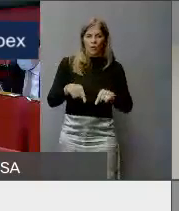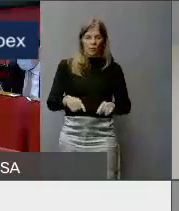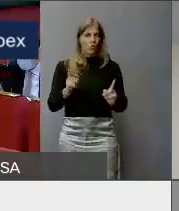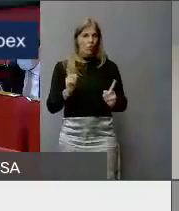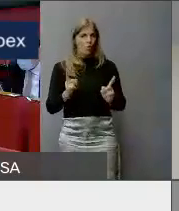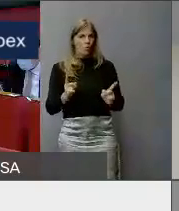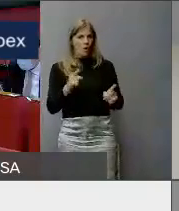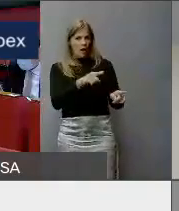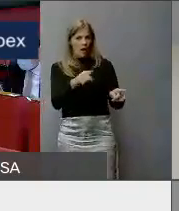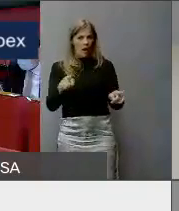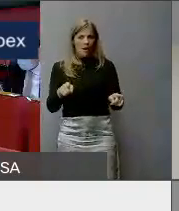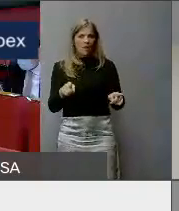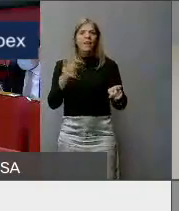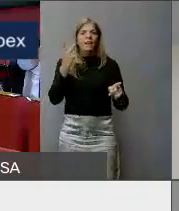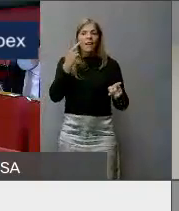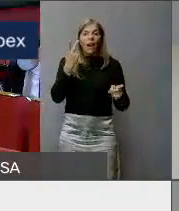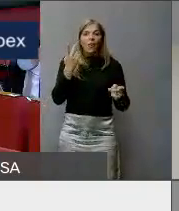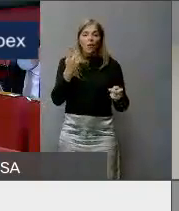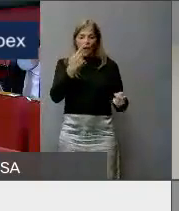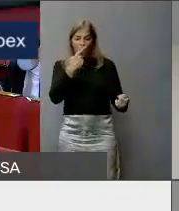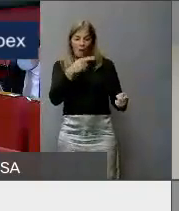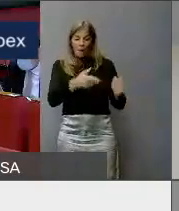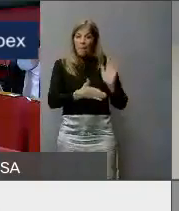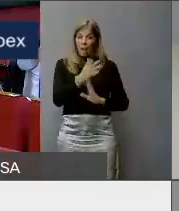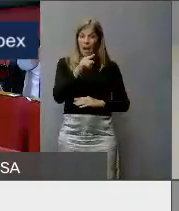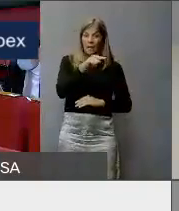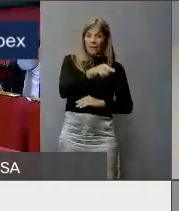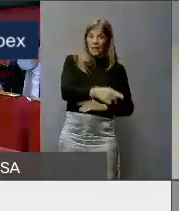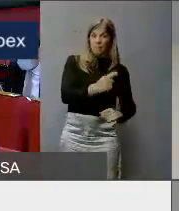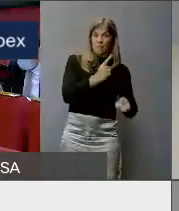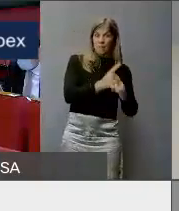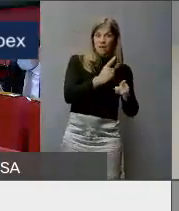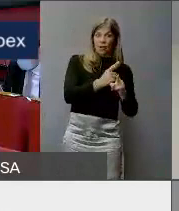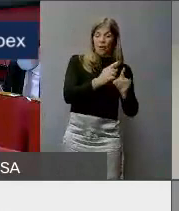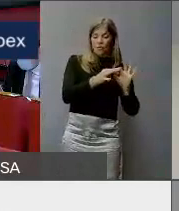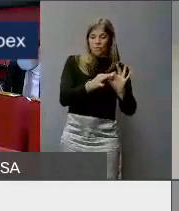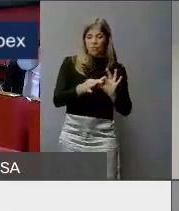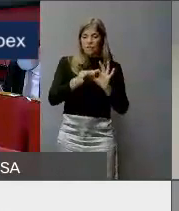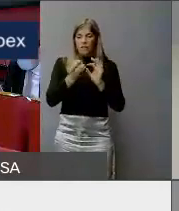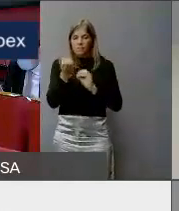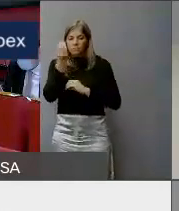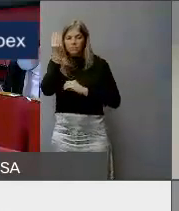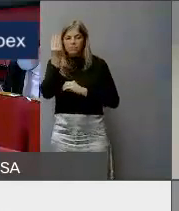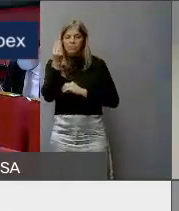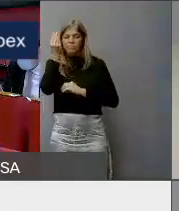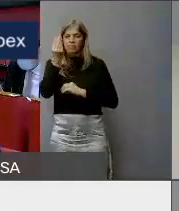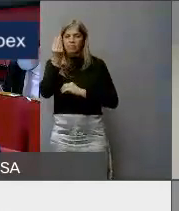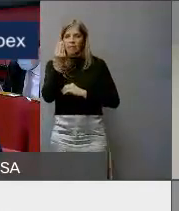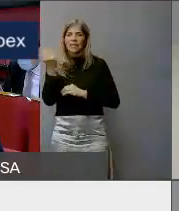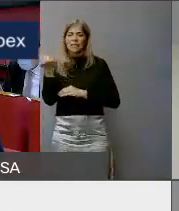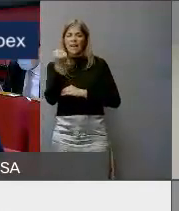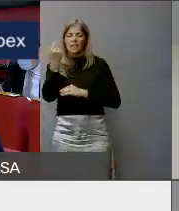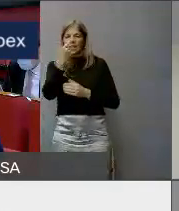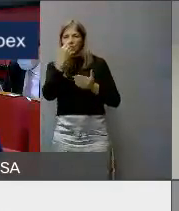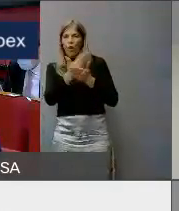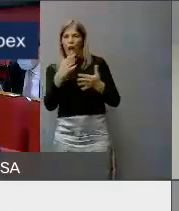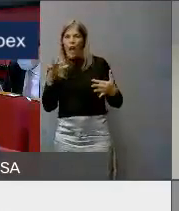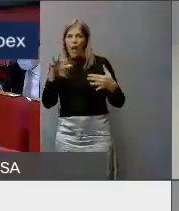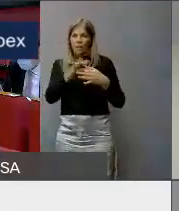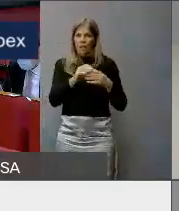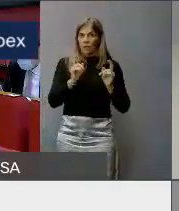rispondenti ai bisogni dei cittadini sto progettando con il terzo settore anche attraverso